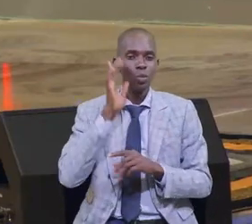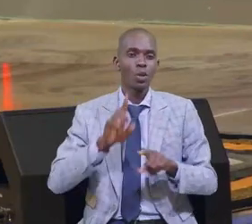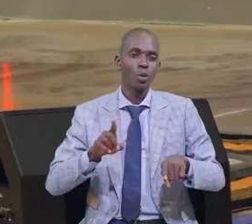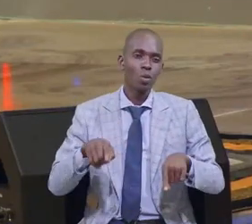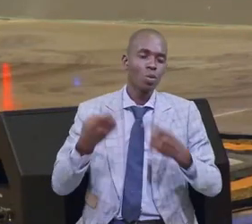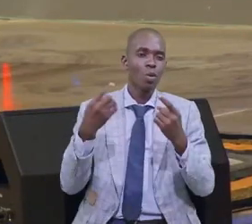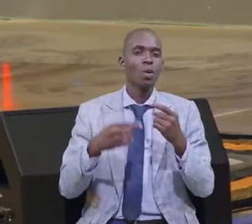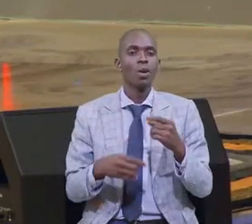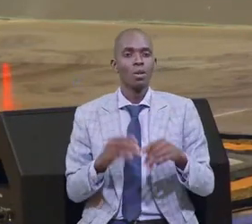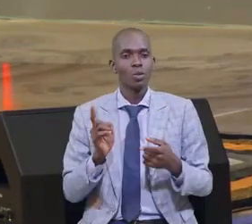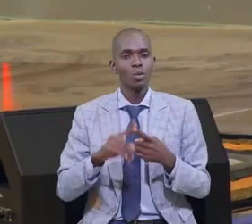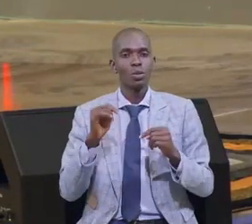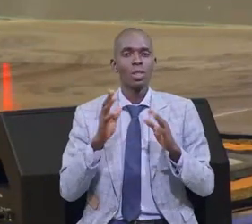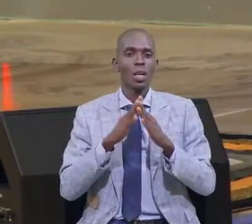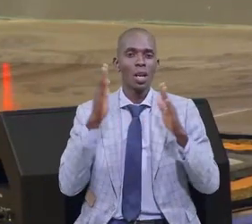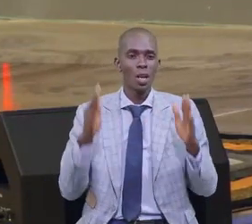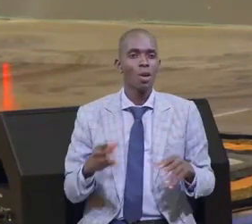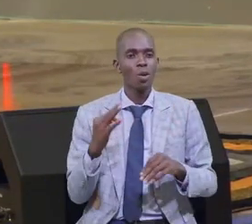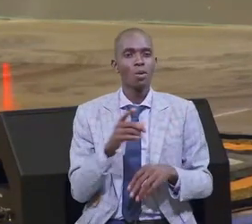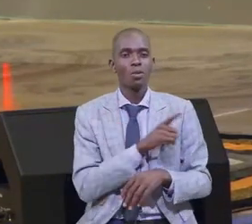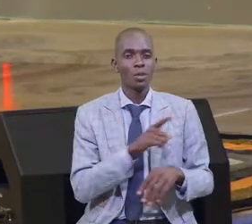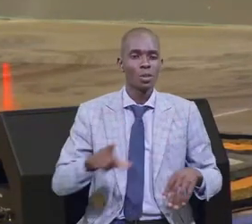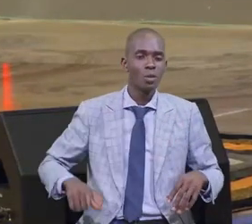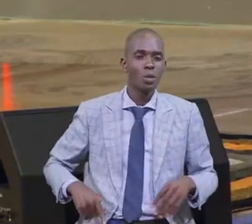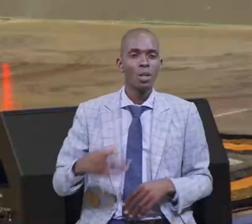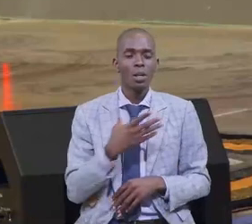monteras à la maison de l'Éternel.